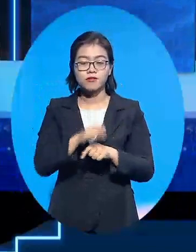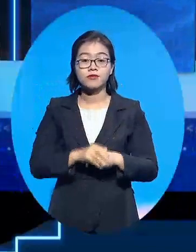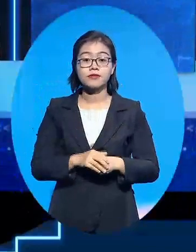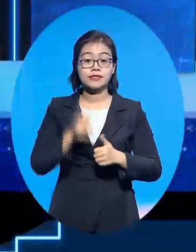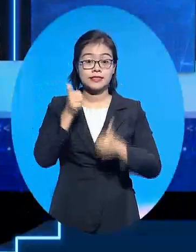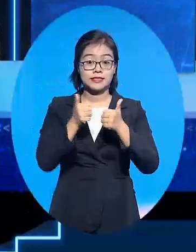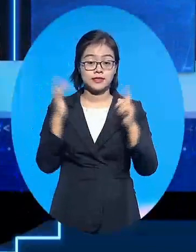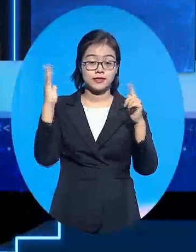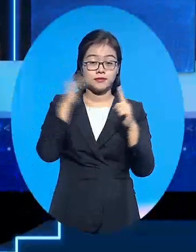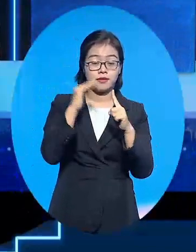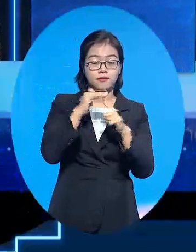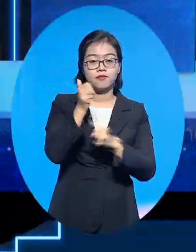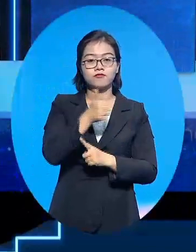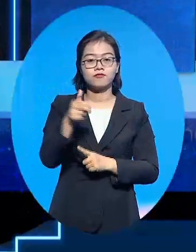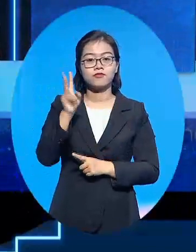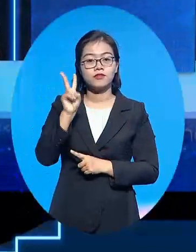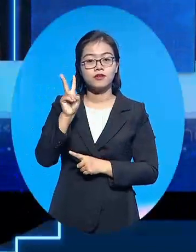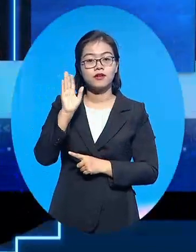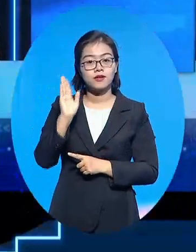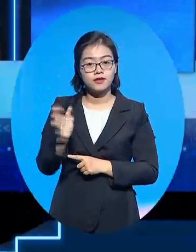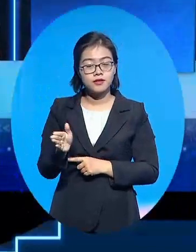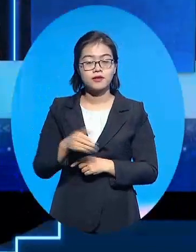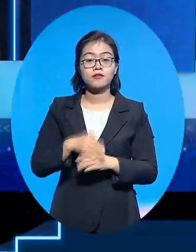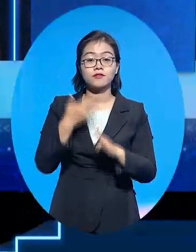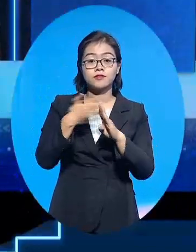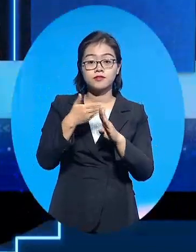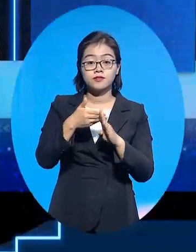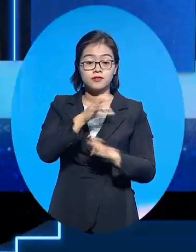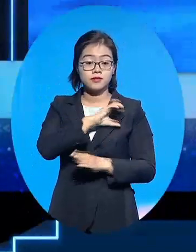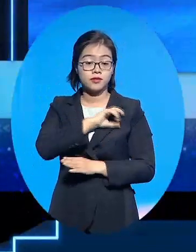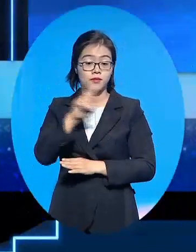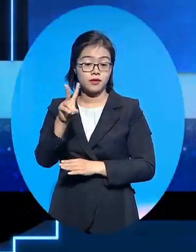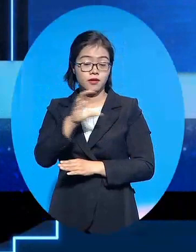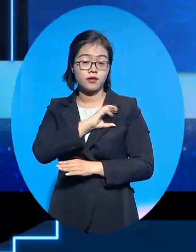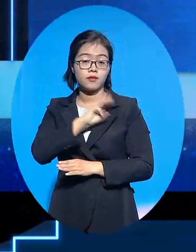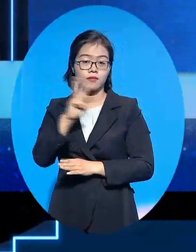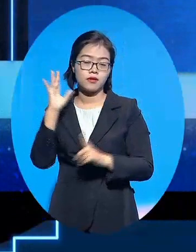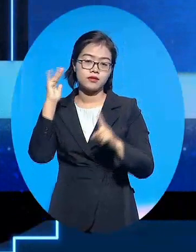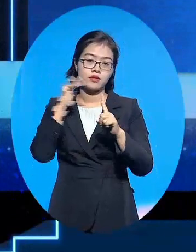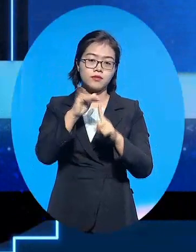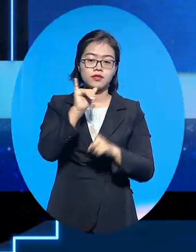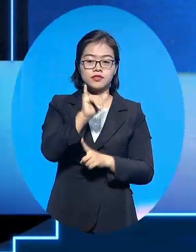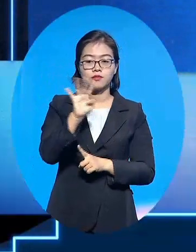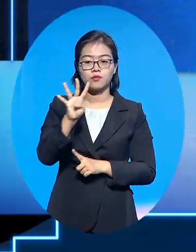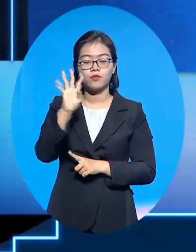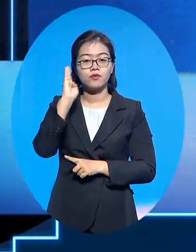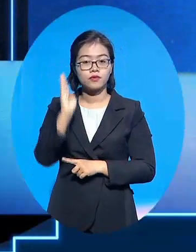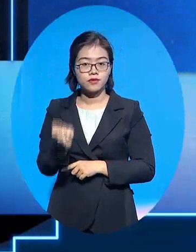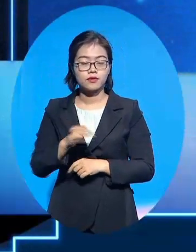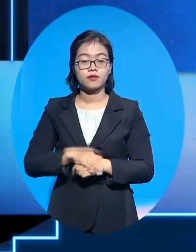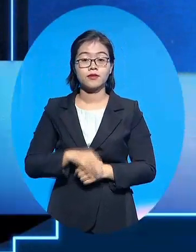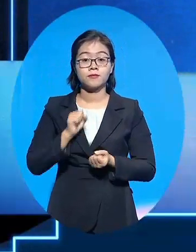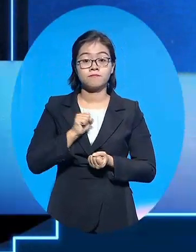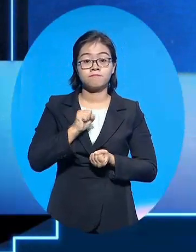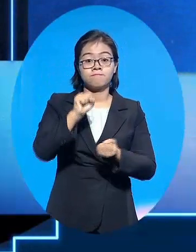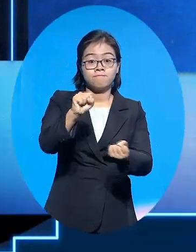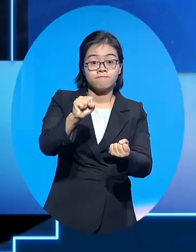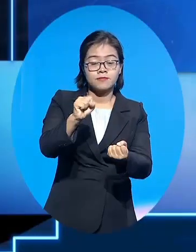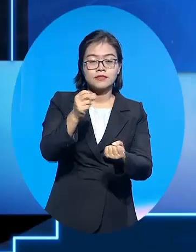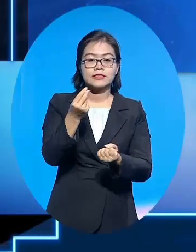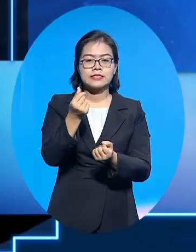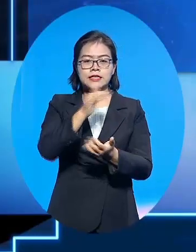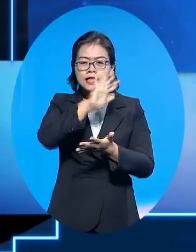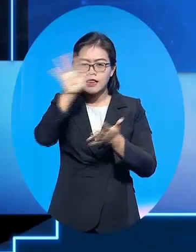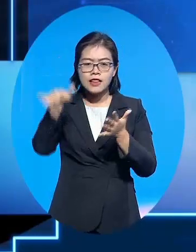hơn 2.000 thí sinh đến từ hơn 64 trường trung học cơ sở và Trung học phổ thông trên toàn quốc với tổng giá trị giải thưởng lên đến 20 tỷ đồng